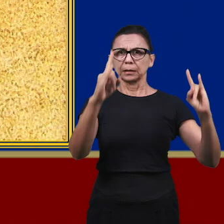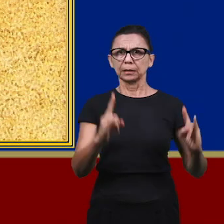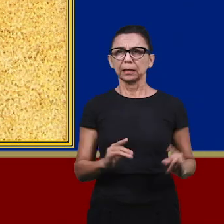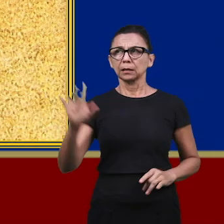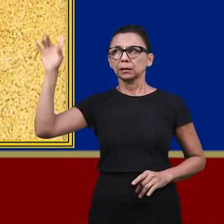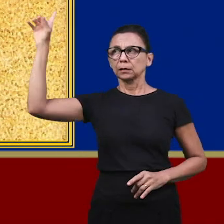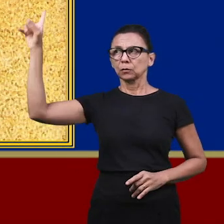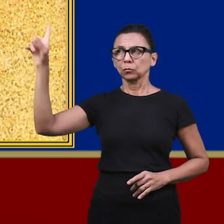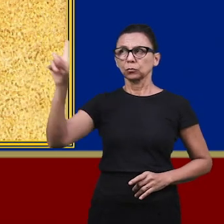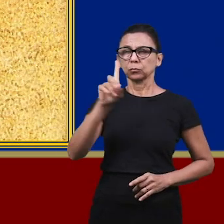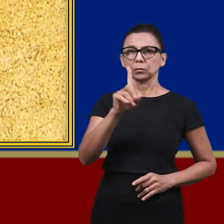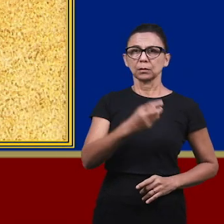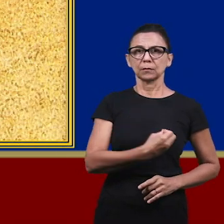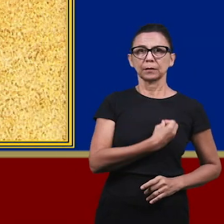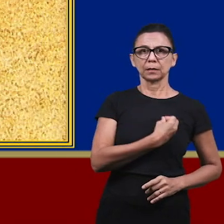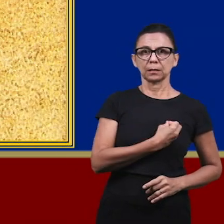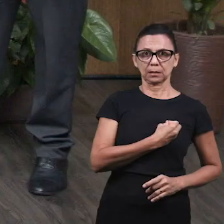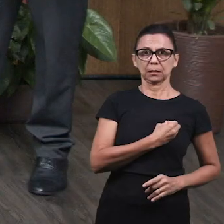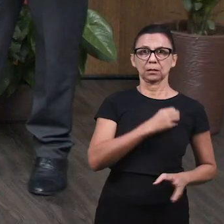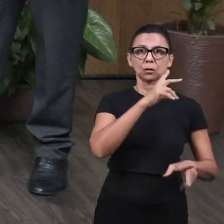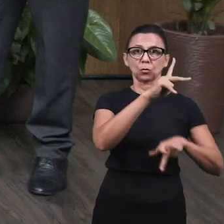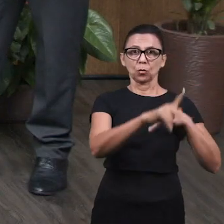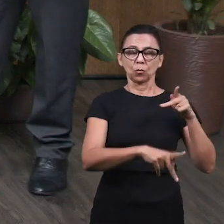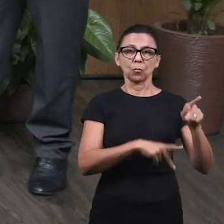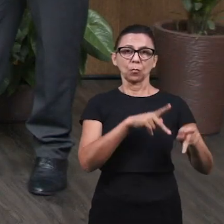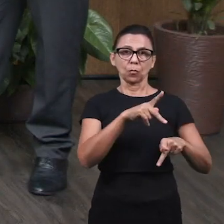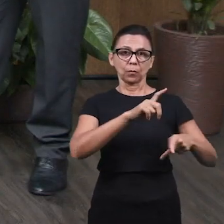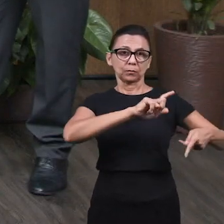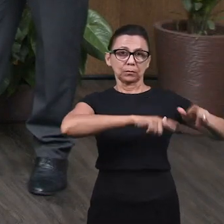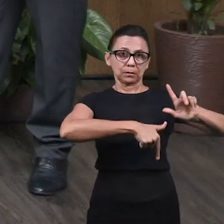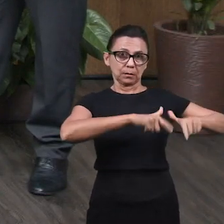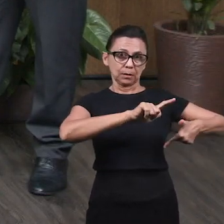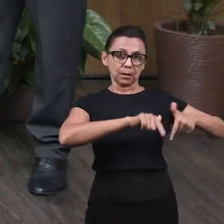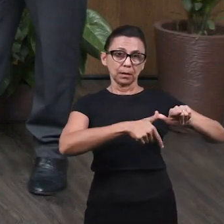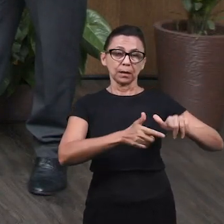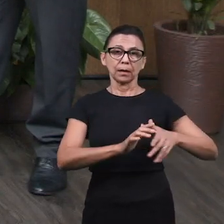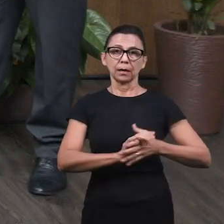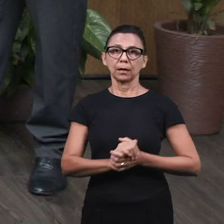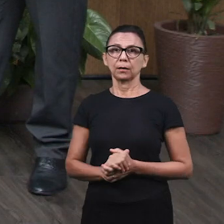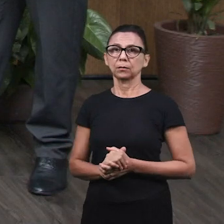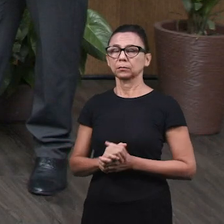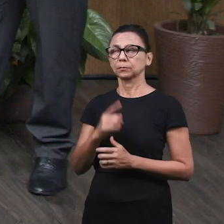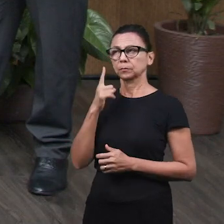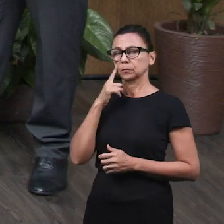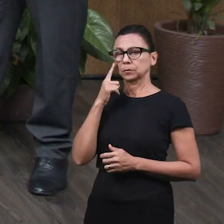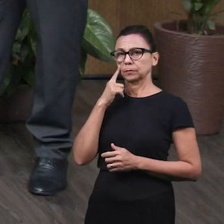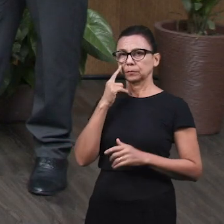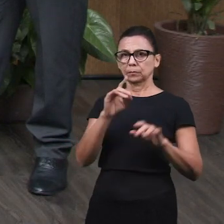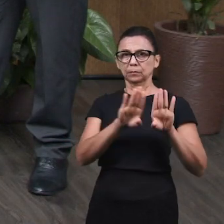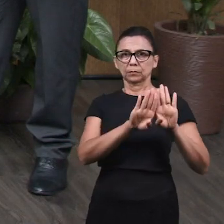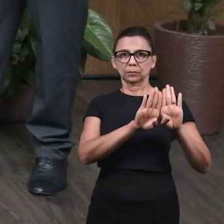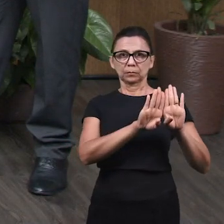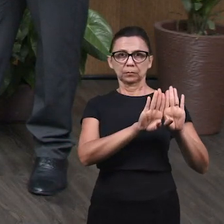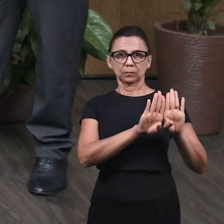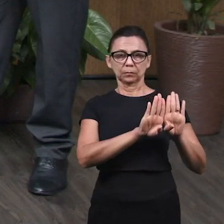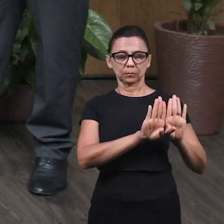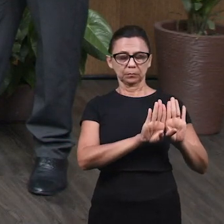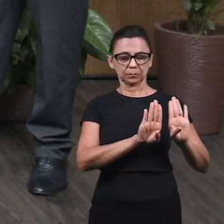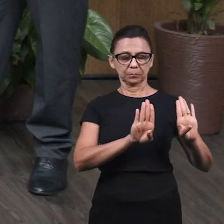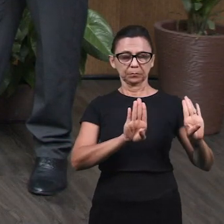C'était l'endroit d'habitation de Dieu avec les Israélites. Et quand ils traversaient l'entrée, quand on voit ici l'image,